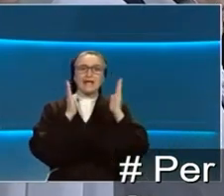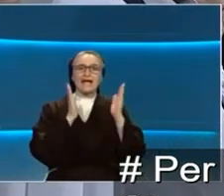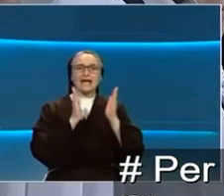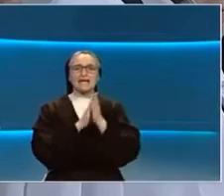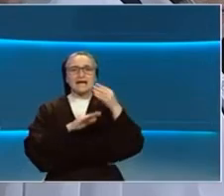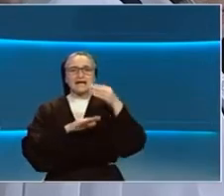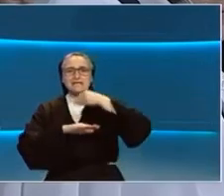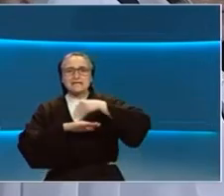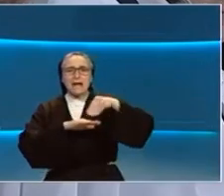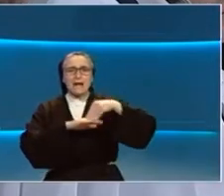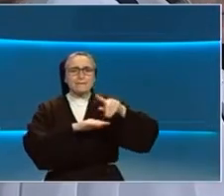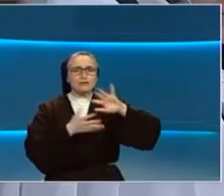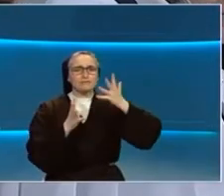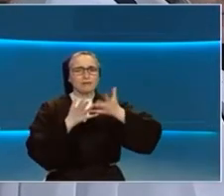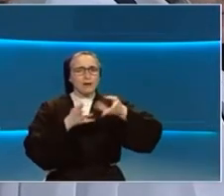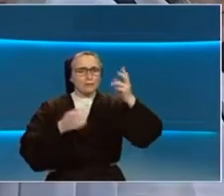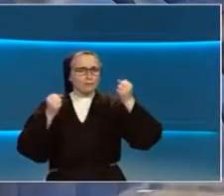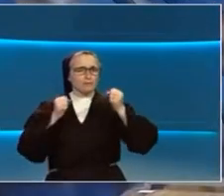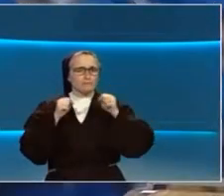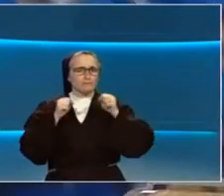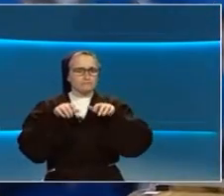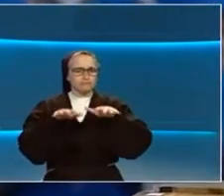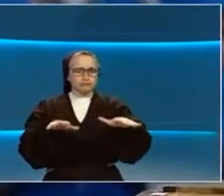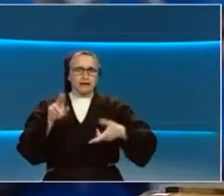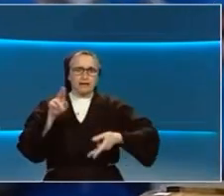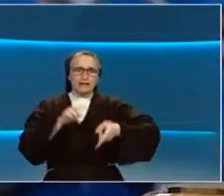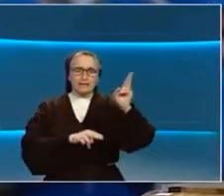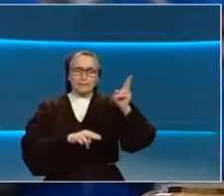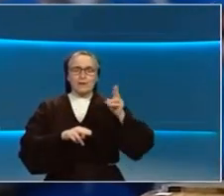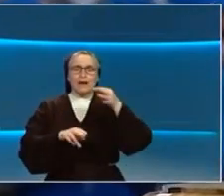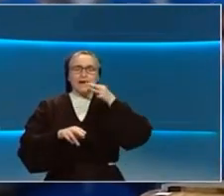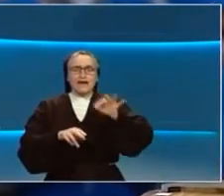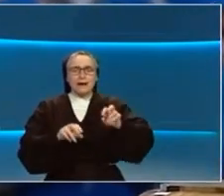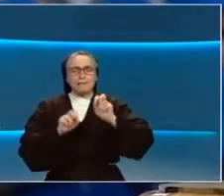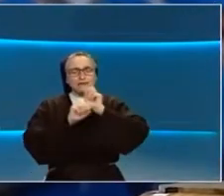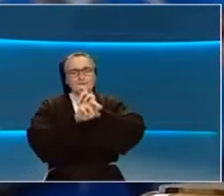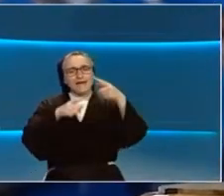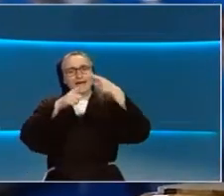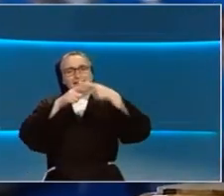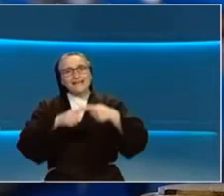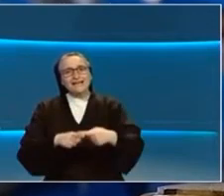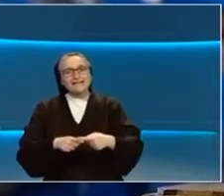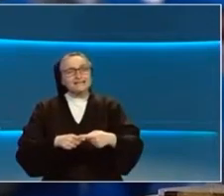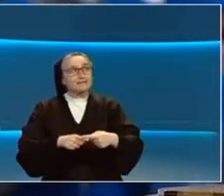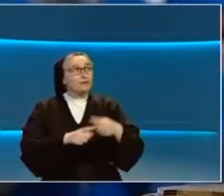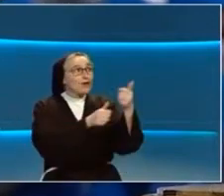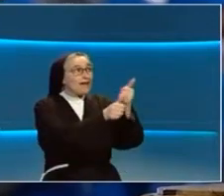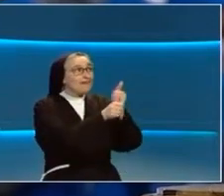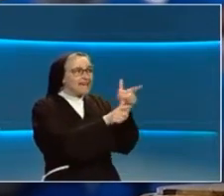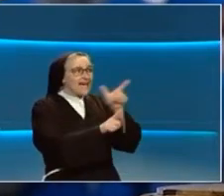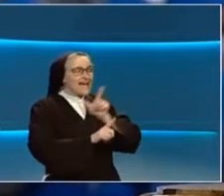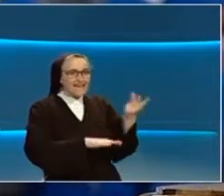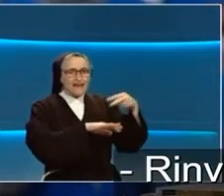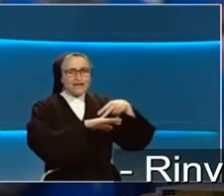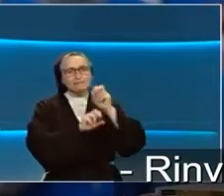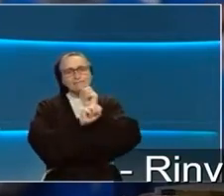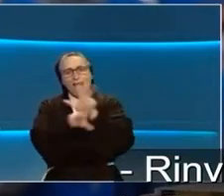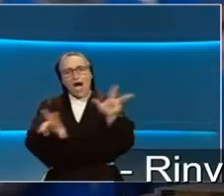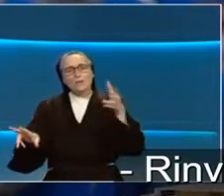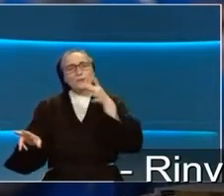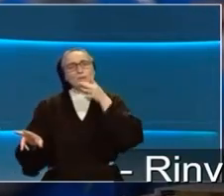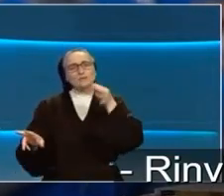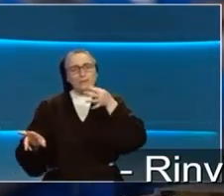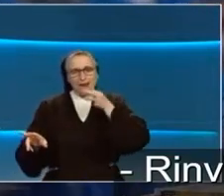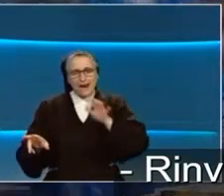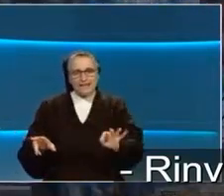Rinvigorisci la missione della Chiesa nel testimoniare la bellezza della fede nel risorto.